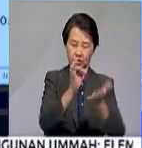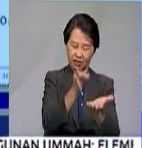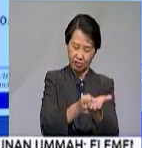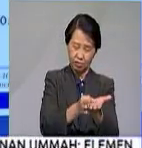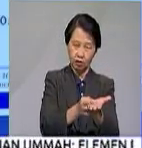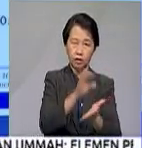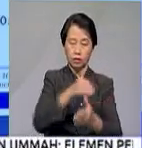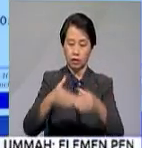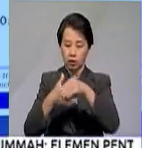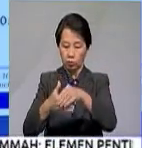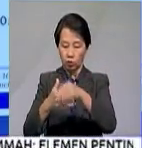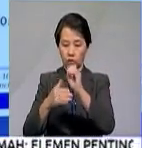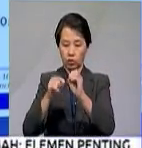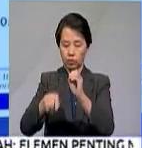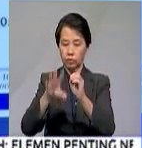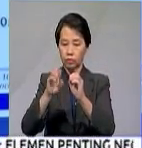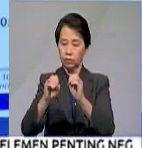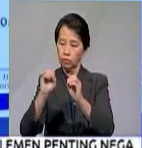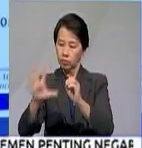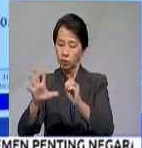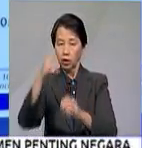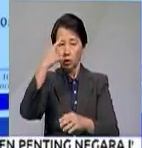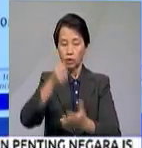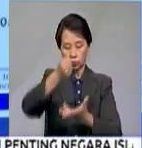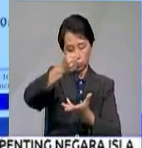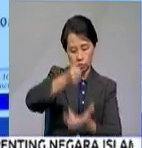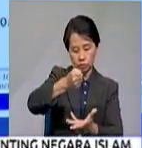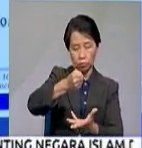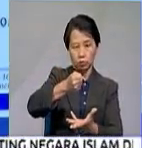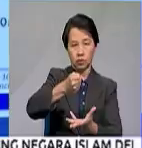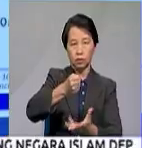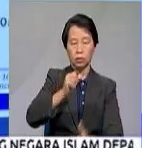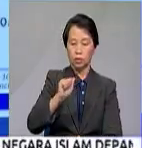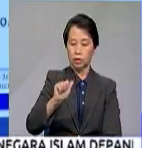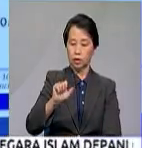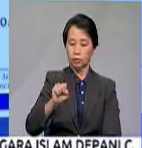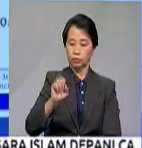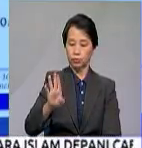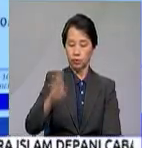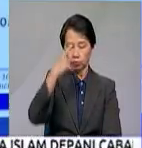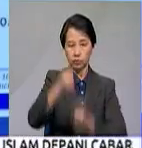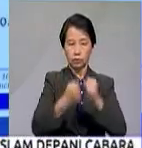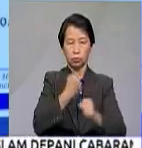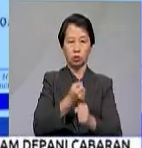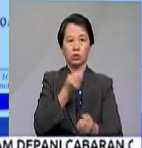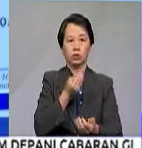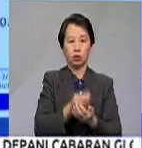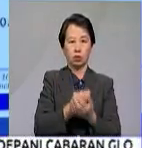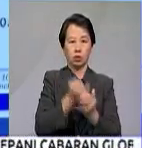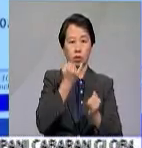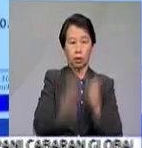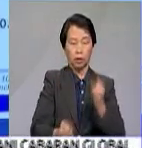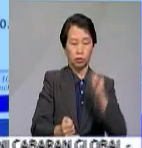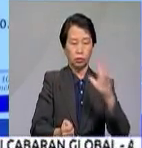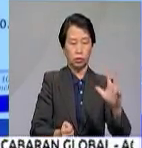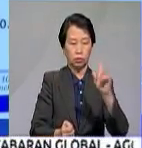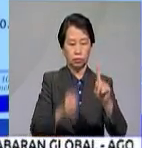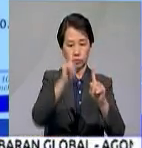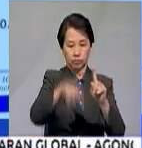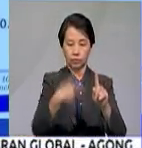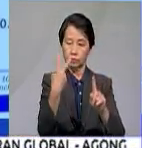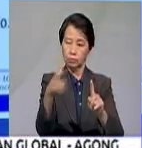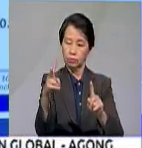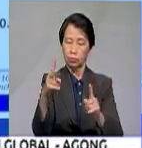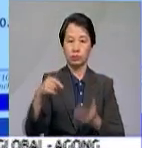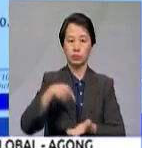bonus 0.5 sen untuk dana utamanya ASB bagi tahun kewangan berakhir 31 Disember